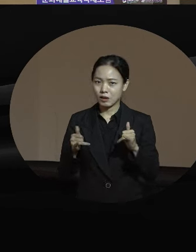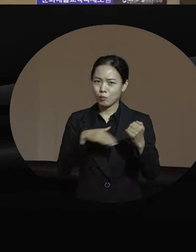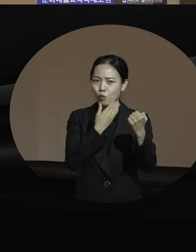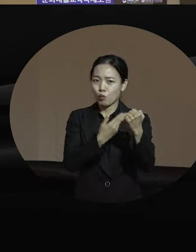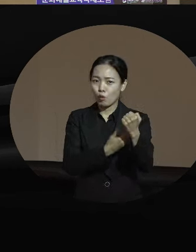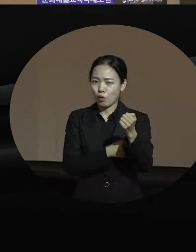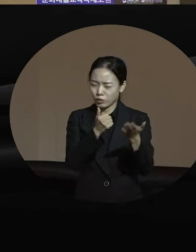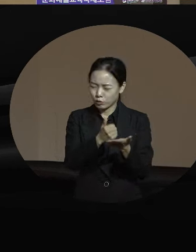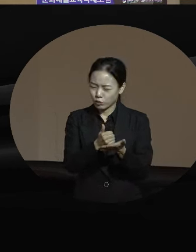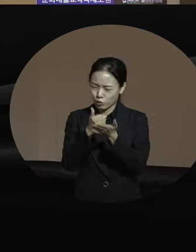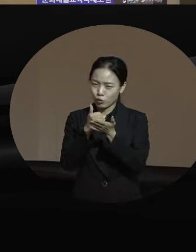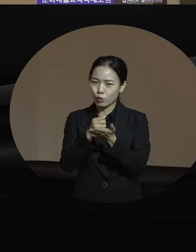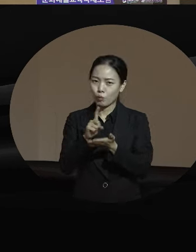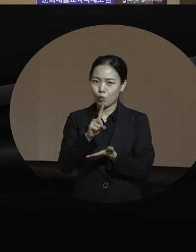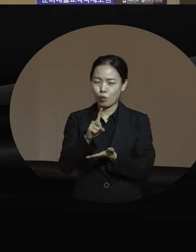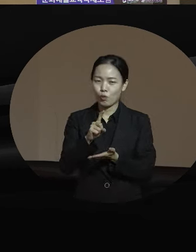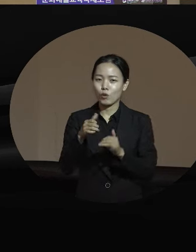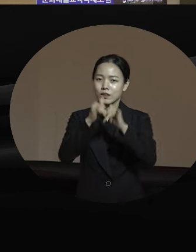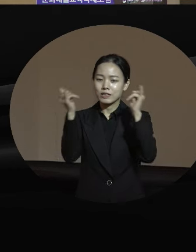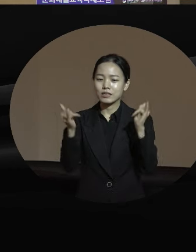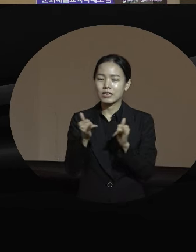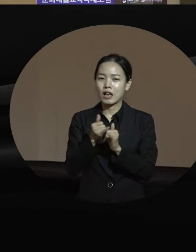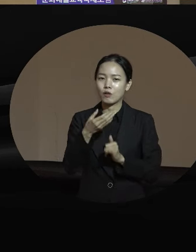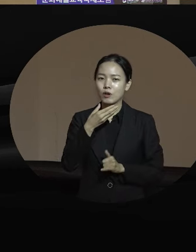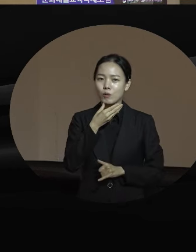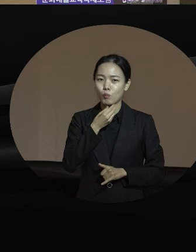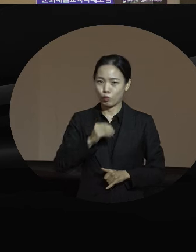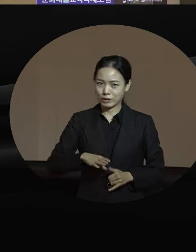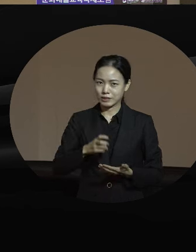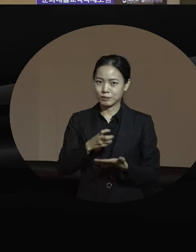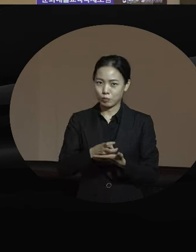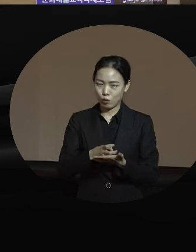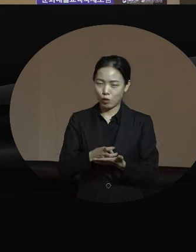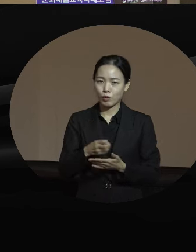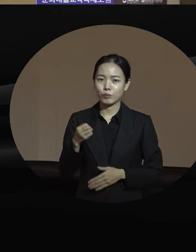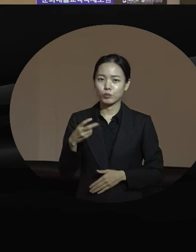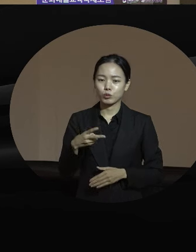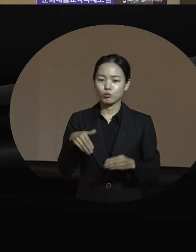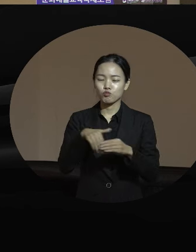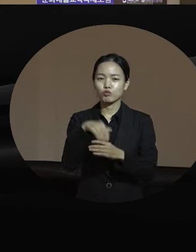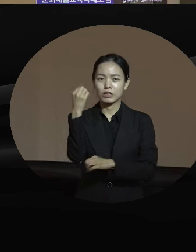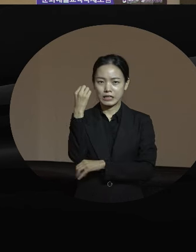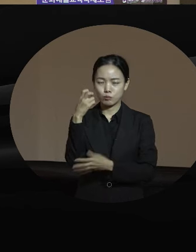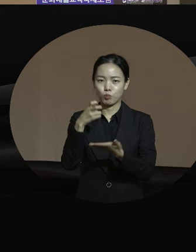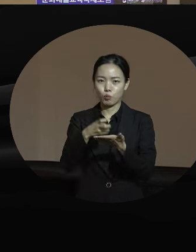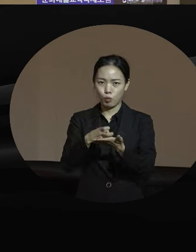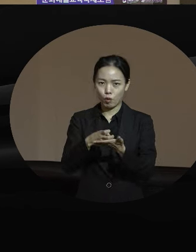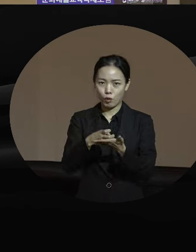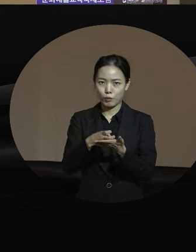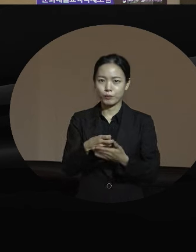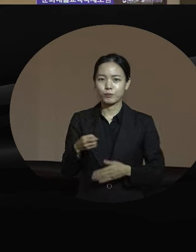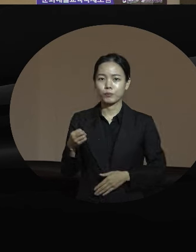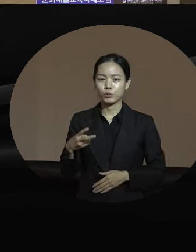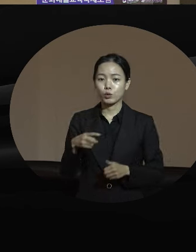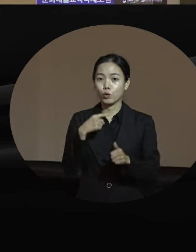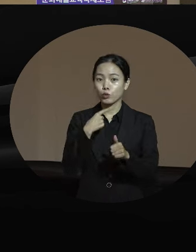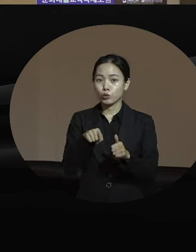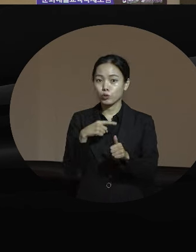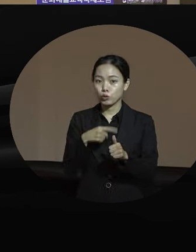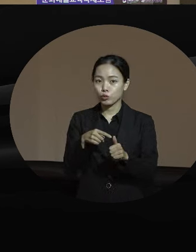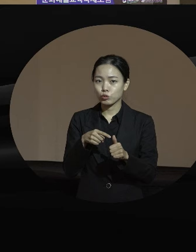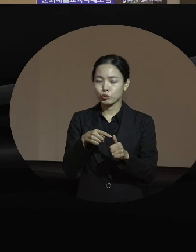보장하는 사회보장기본법, 문화를 향유한 권리를 강조하는 문화기본법, 그리고 교육받을 권리를